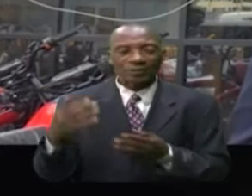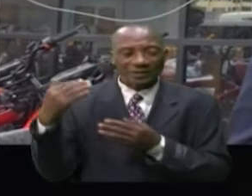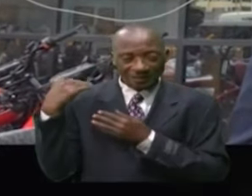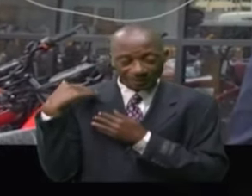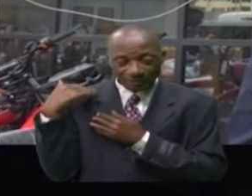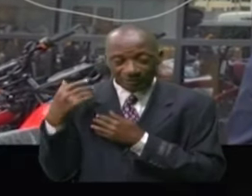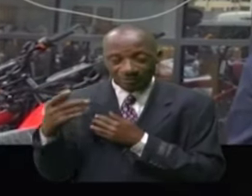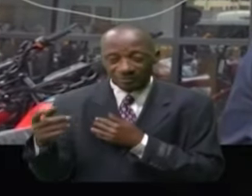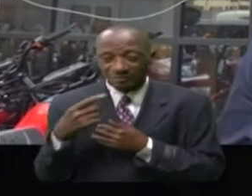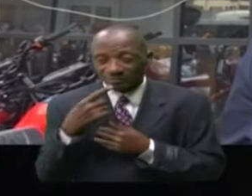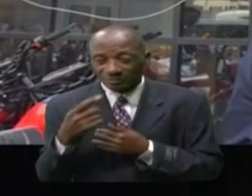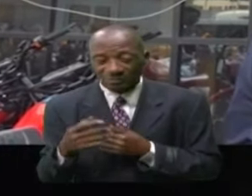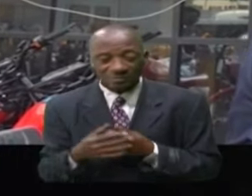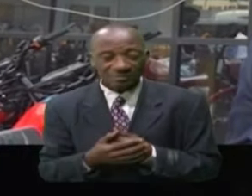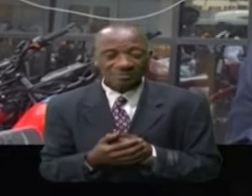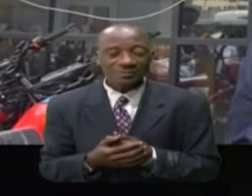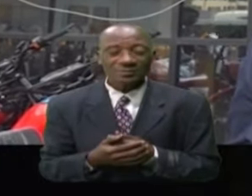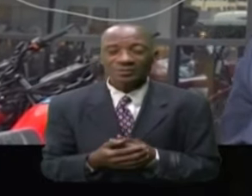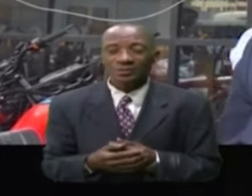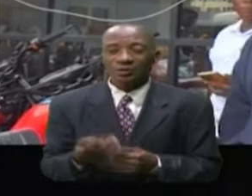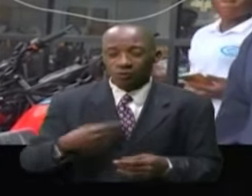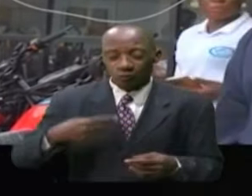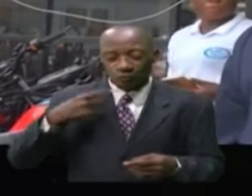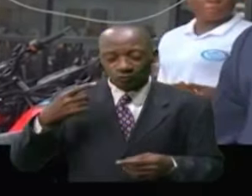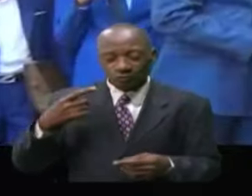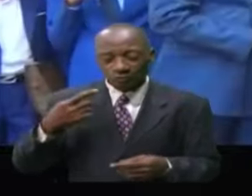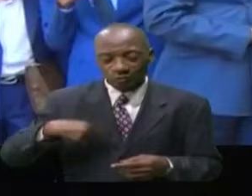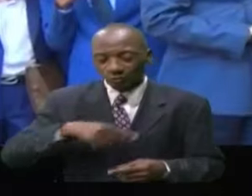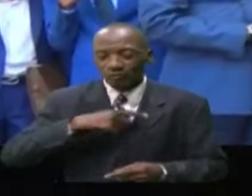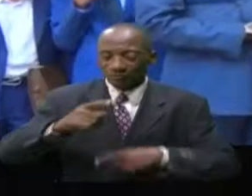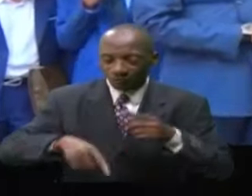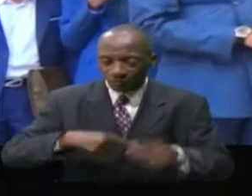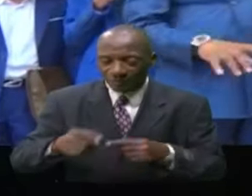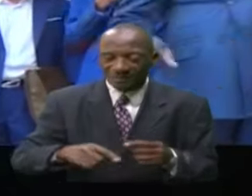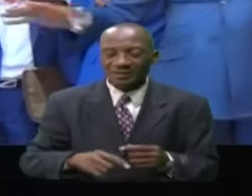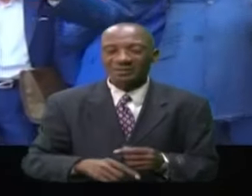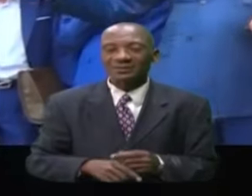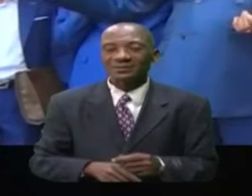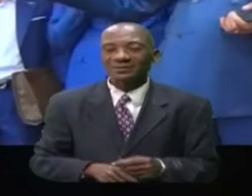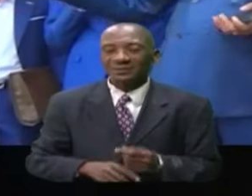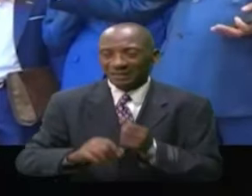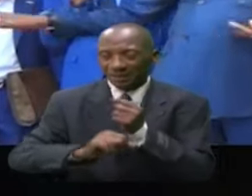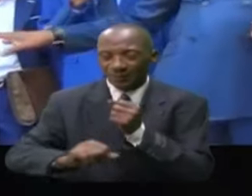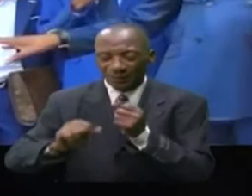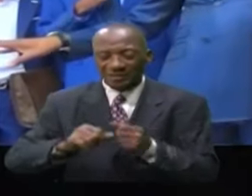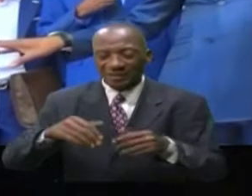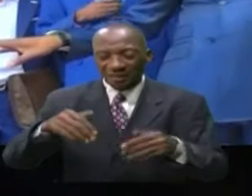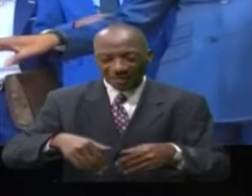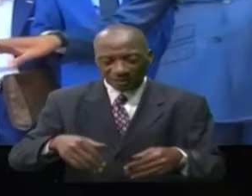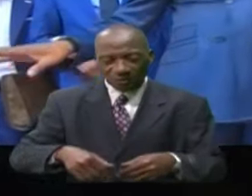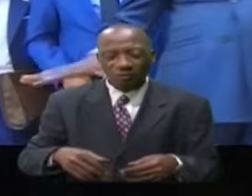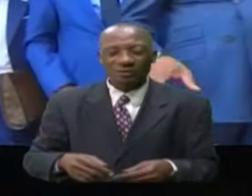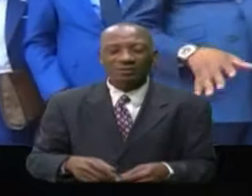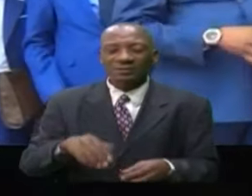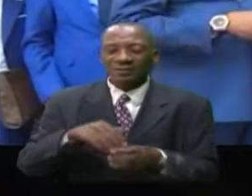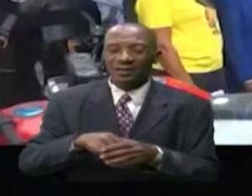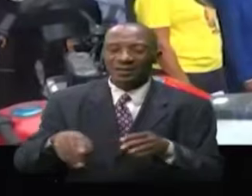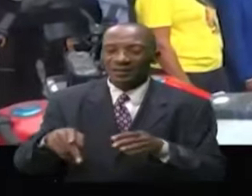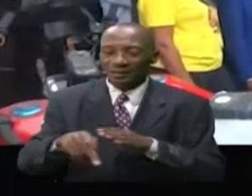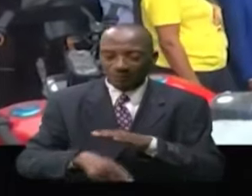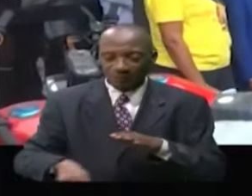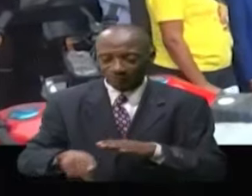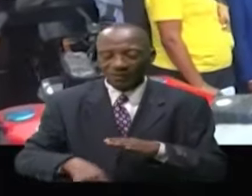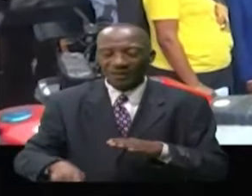la revanche sur les sous-sols. Et par l'entremise de son ministre de l'Agriculture, Excellence José Panda, qui vient de nous remettre ces